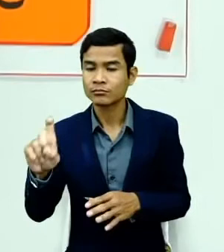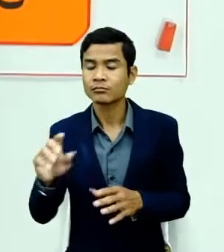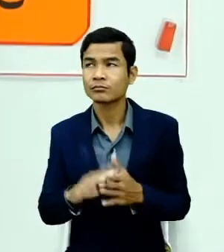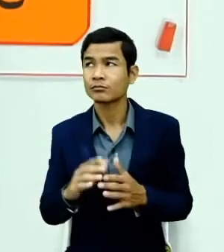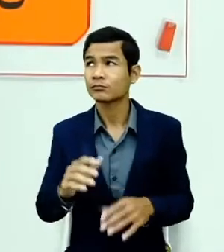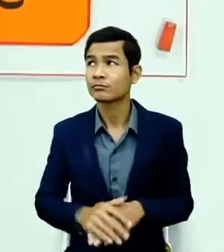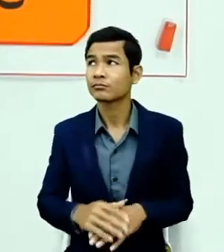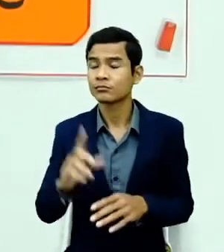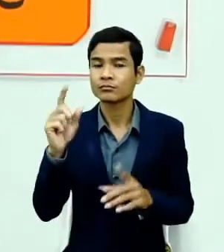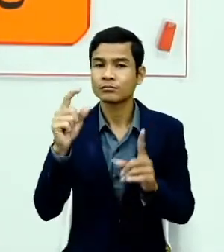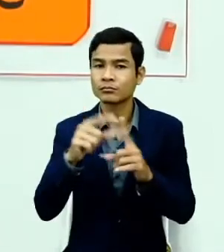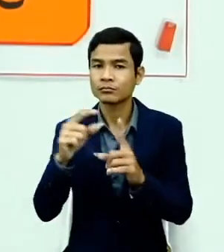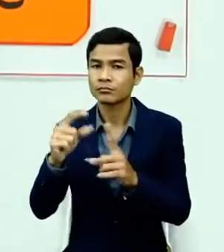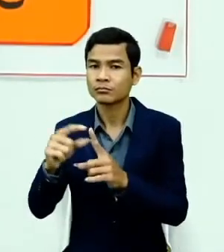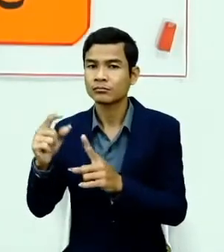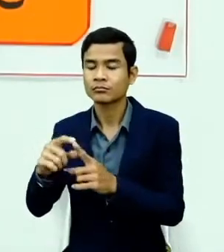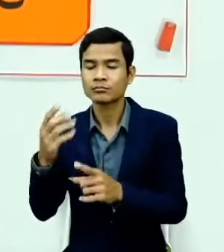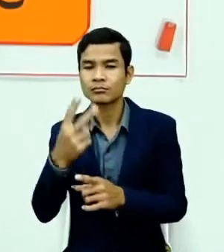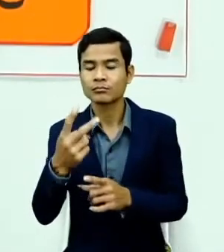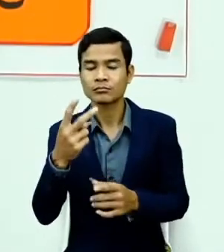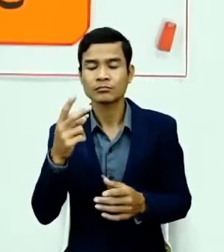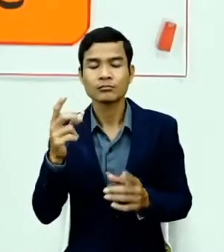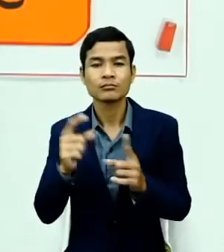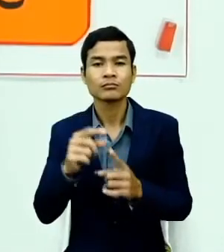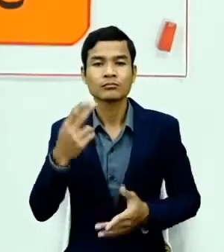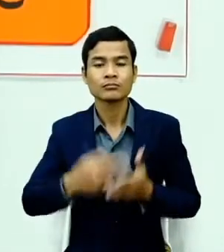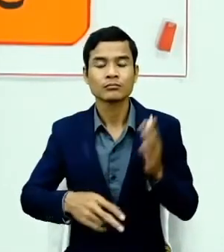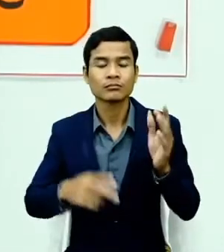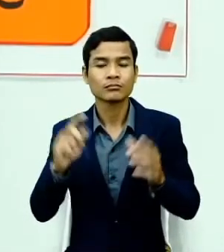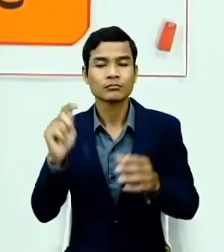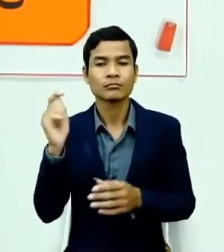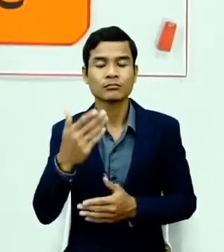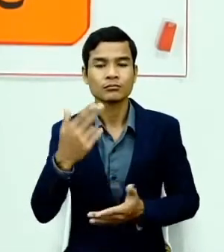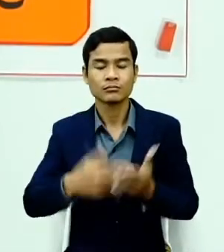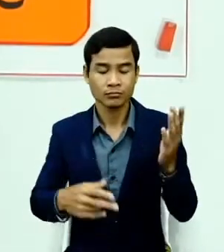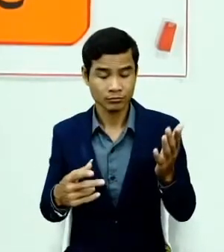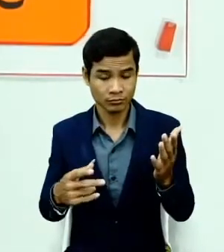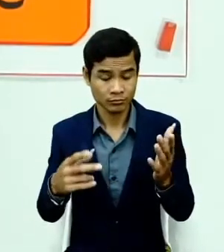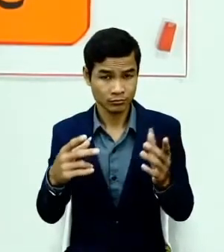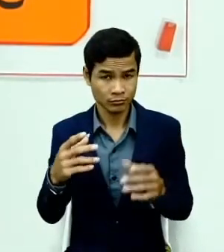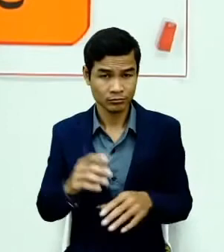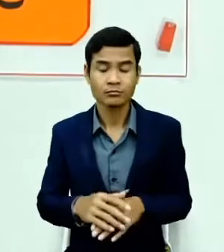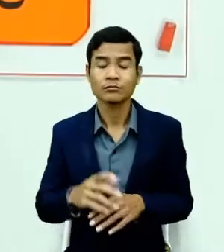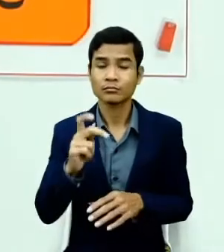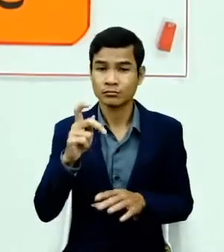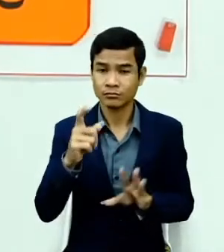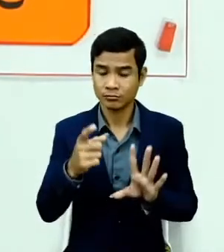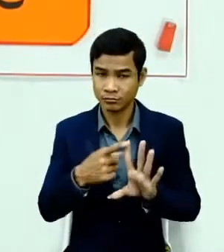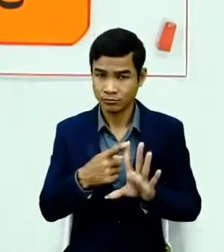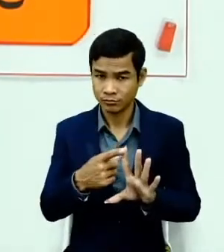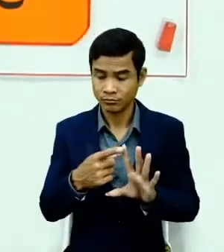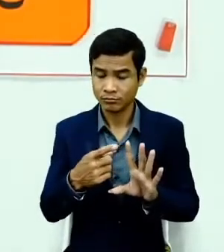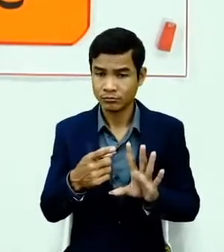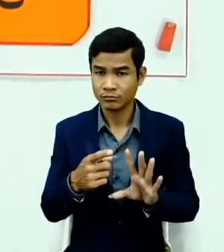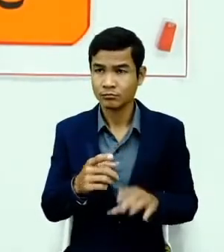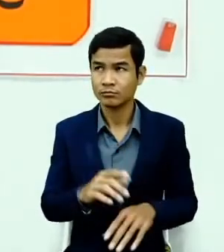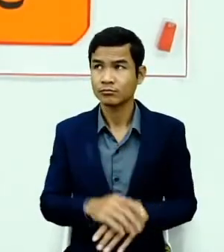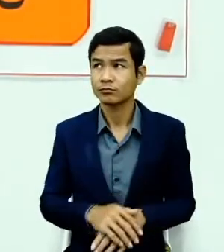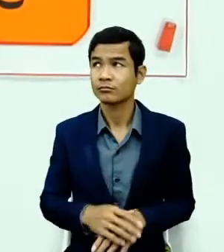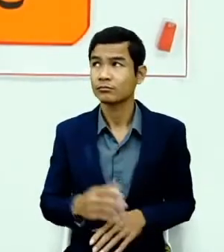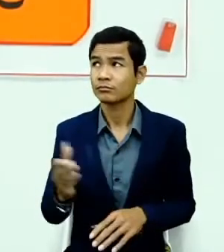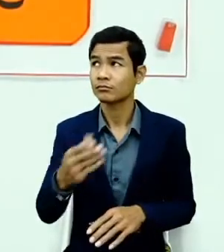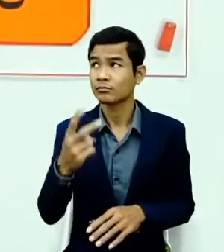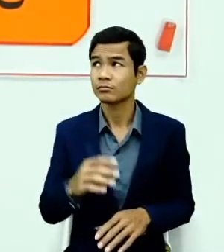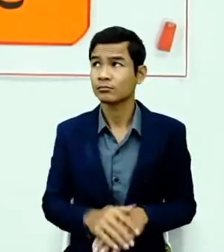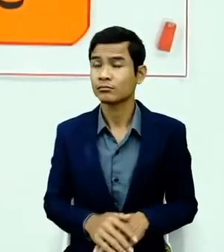អញ្ចឹងរូបទាំង3គឺកូនធ្លាប់បានឃើញហើយនេះគឺរូបអីគេកូនចាគឺគេចាអ្នកគ្រូបញ្ជាក់ម្ដងទៀតណារូប